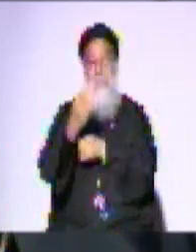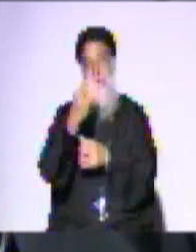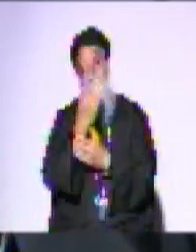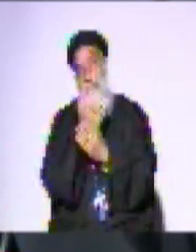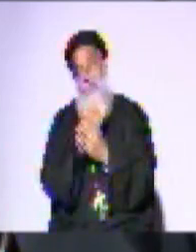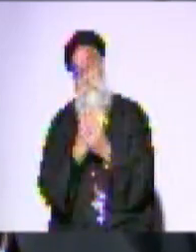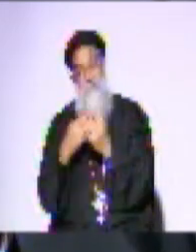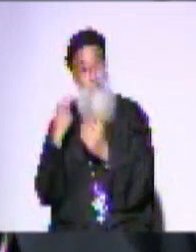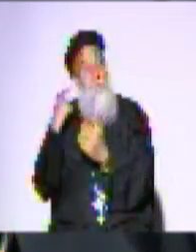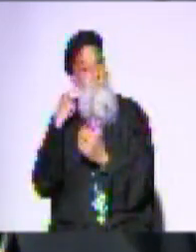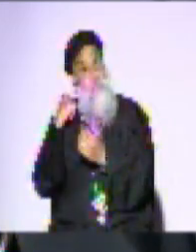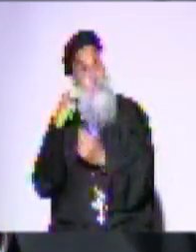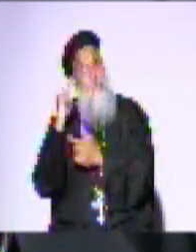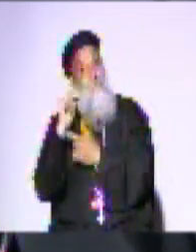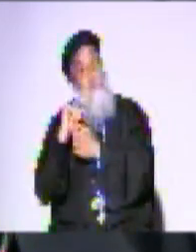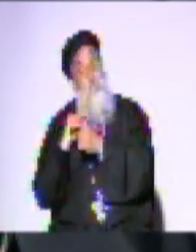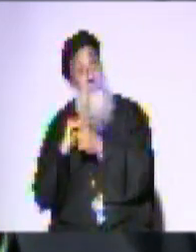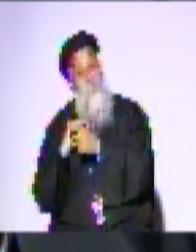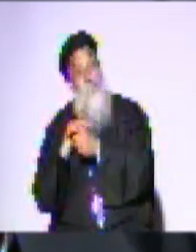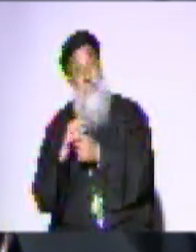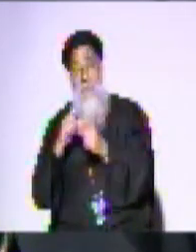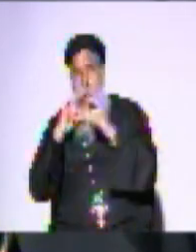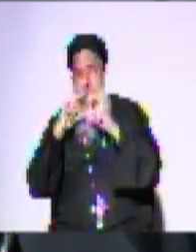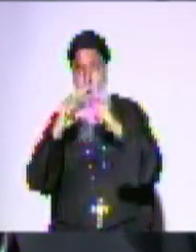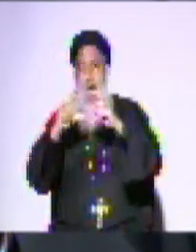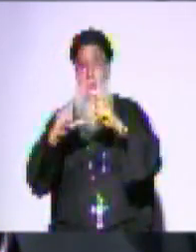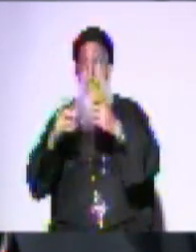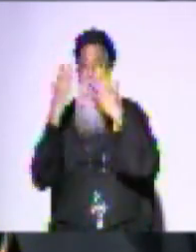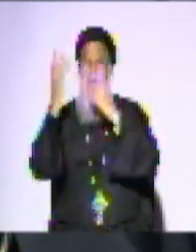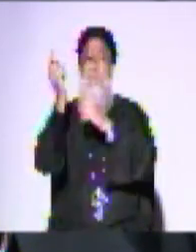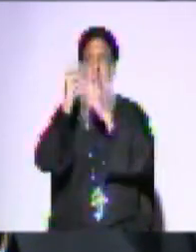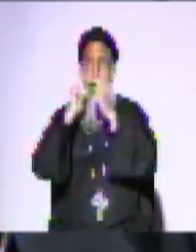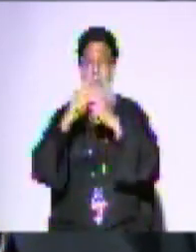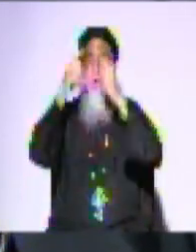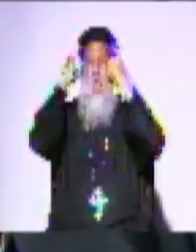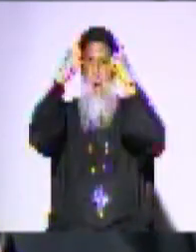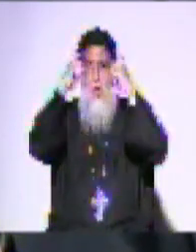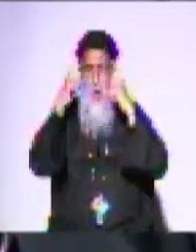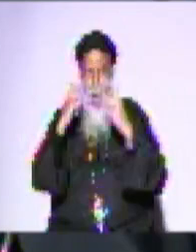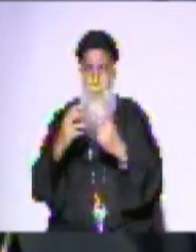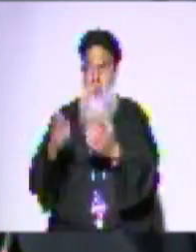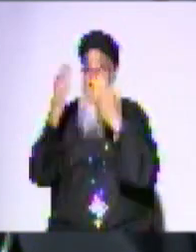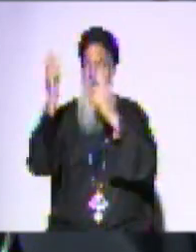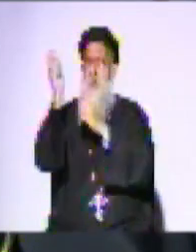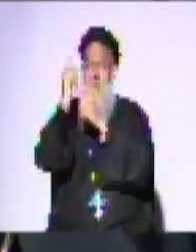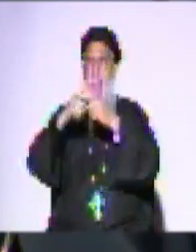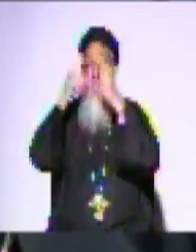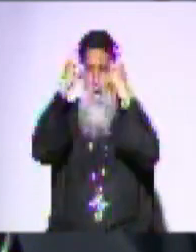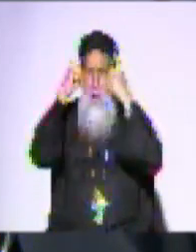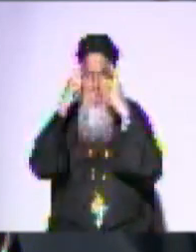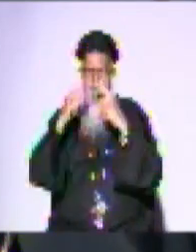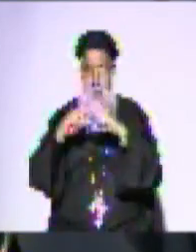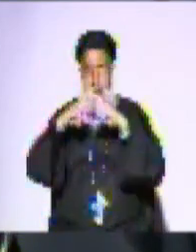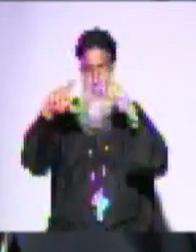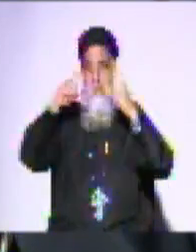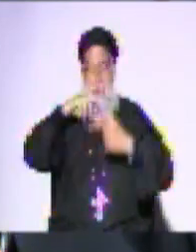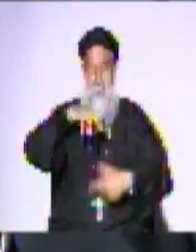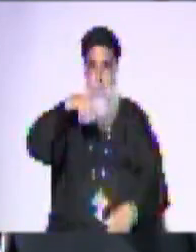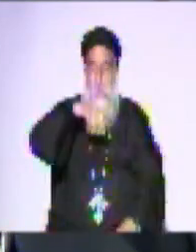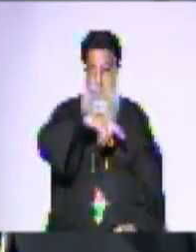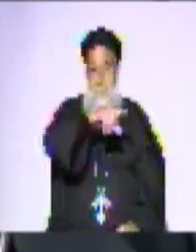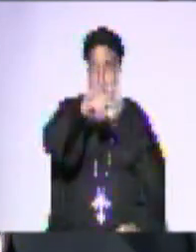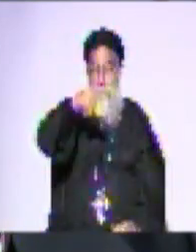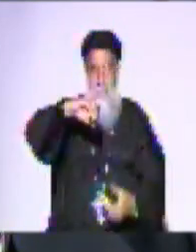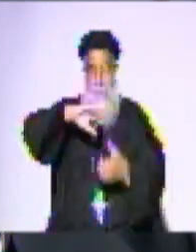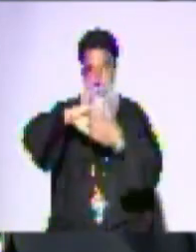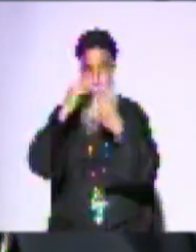فلما سمع انه يسوع الناصري ابتدى يصرخ ويقول يا يسوع ابن داوود ارحمني فخلص هنا بقى